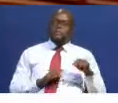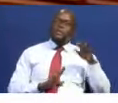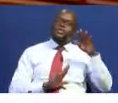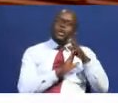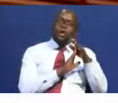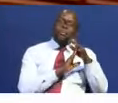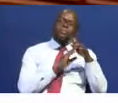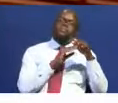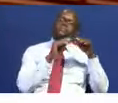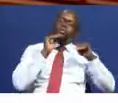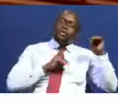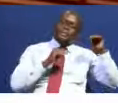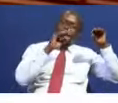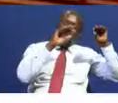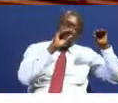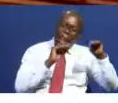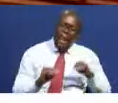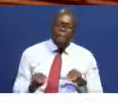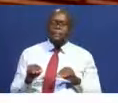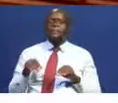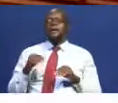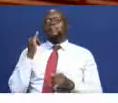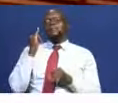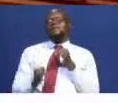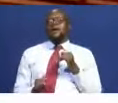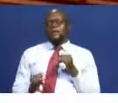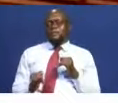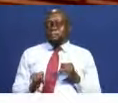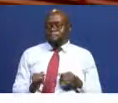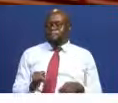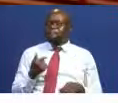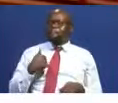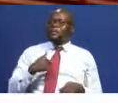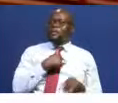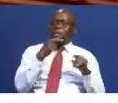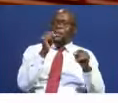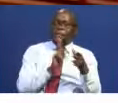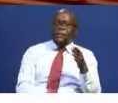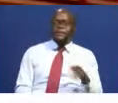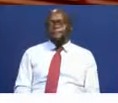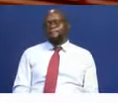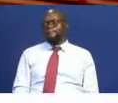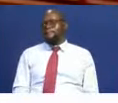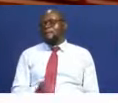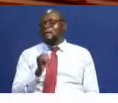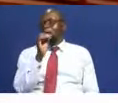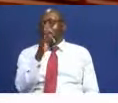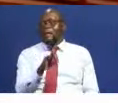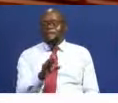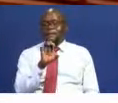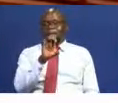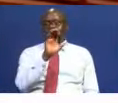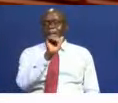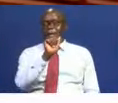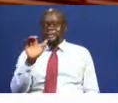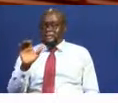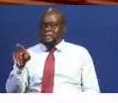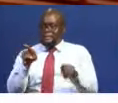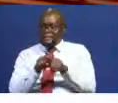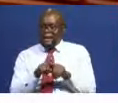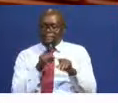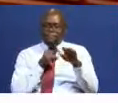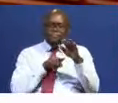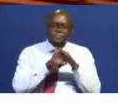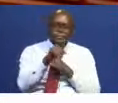mpaka chini. Huu ufisadi tunataka kusema kwamba ikiwa ni EACC, pia